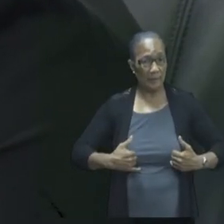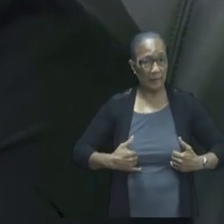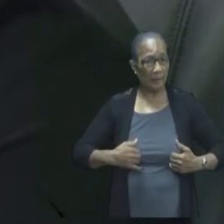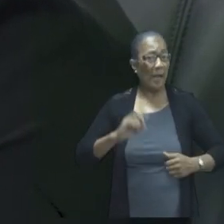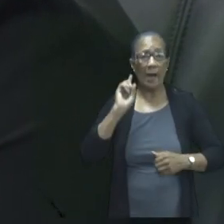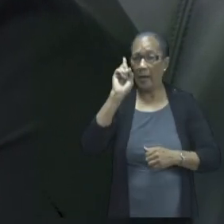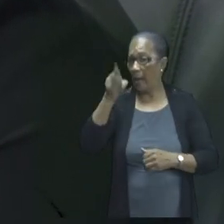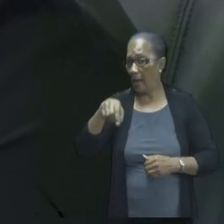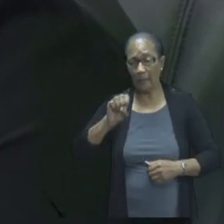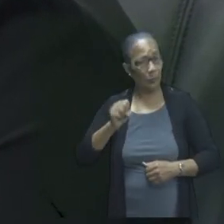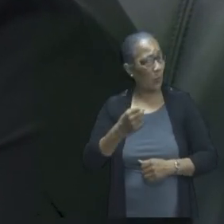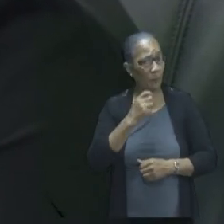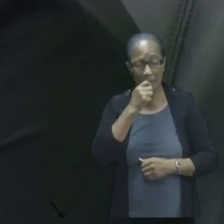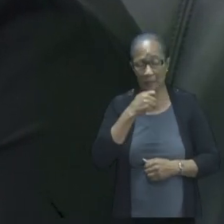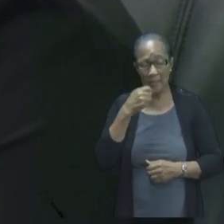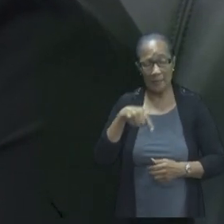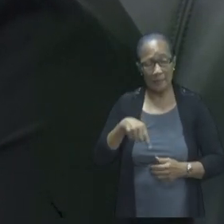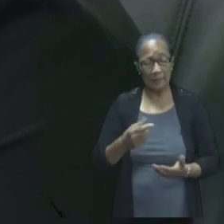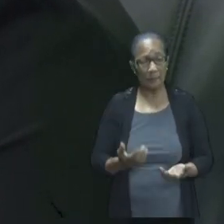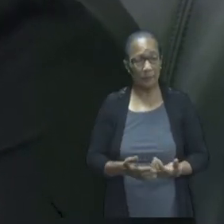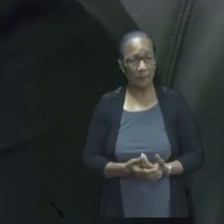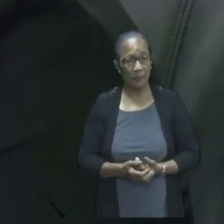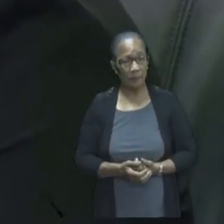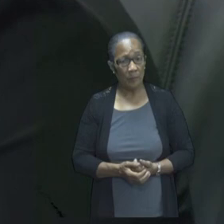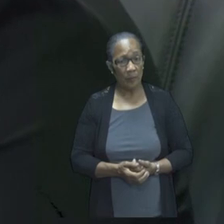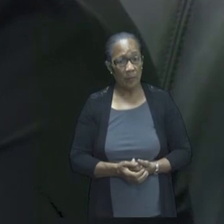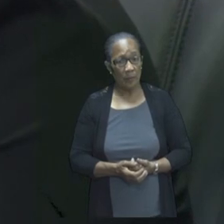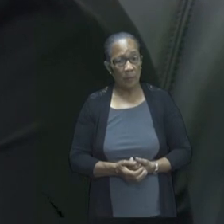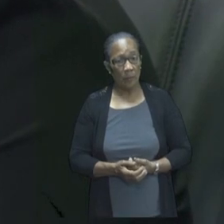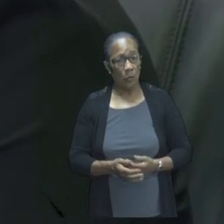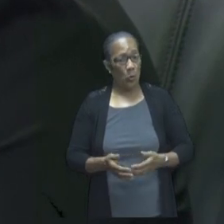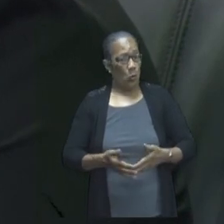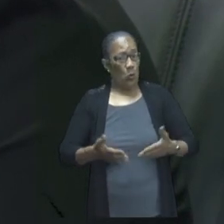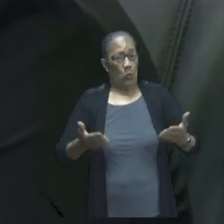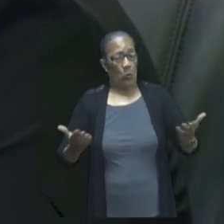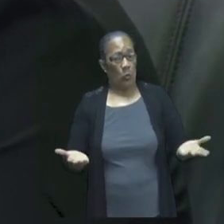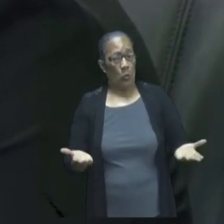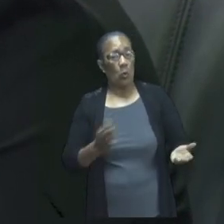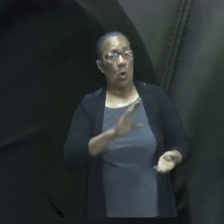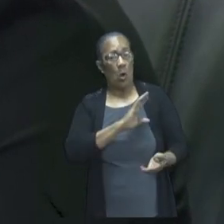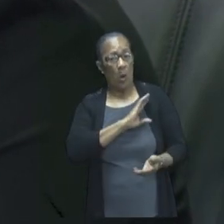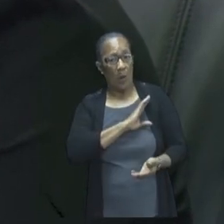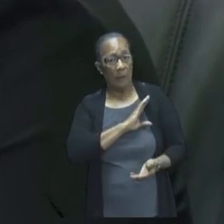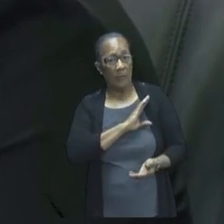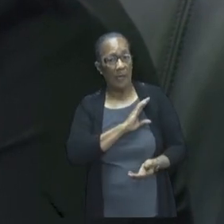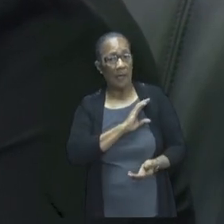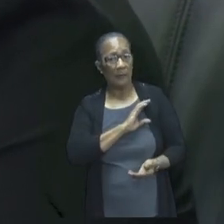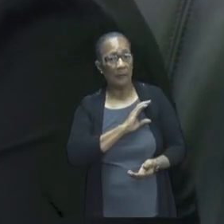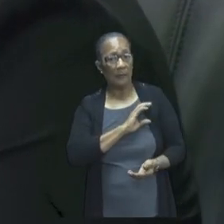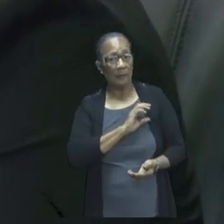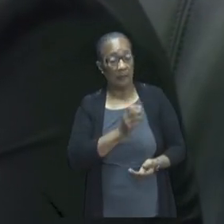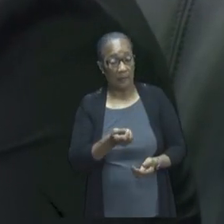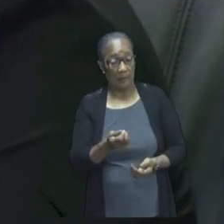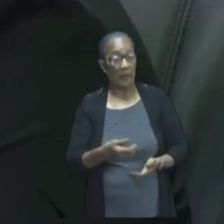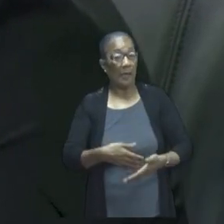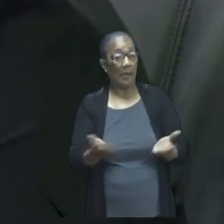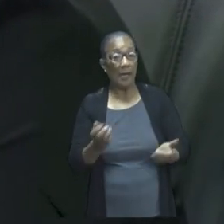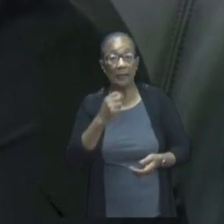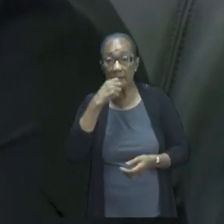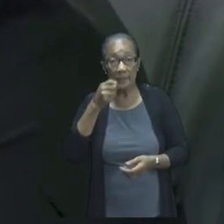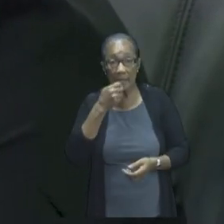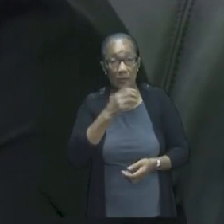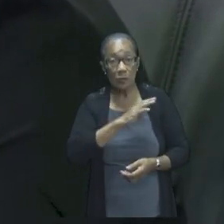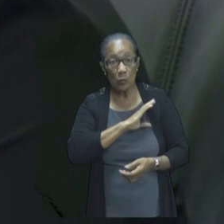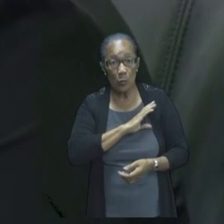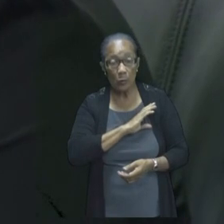testen op dit moment oh gewoon oog om data die gratis testen er niet meer zijn maar dat proberen we nu